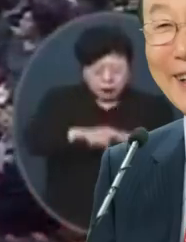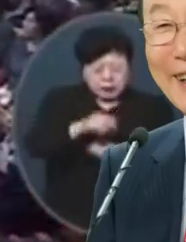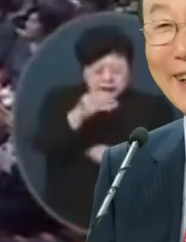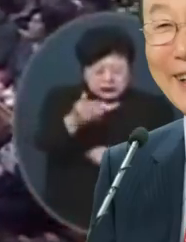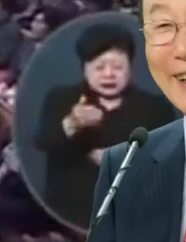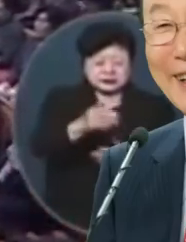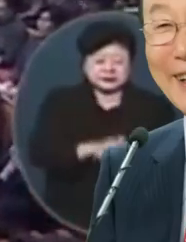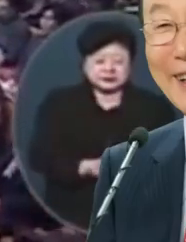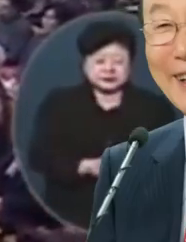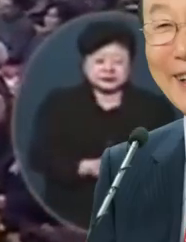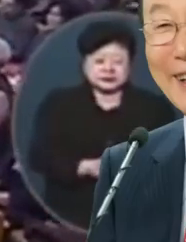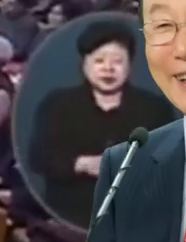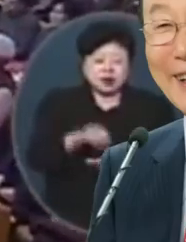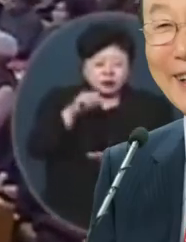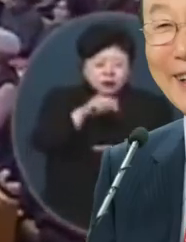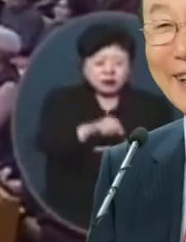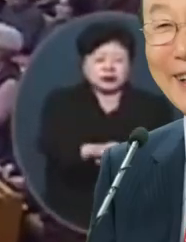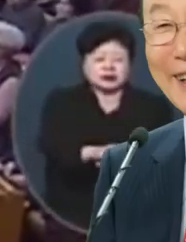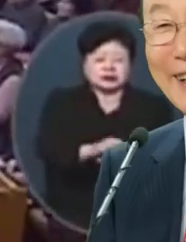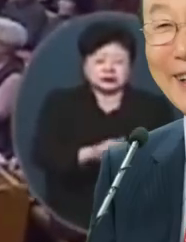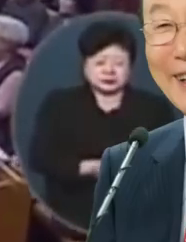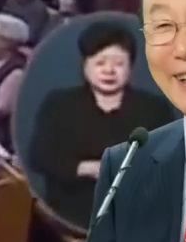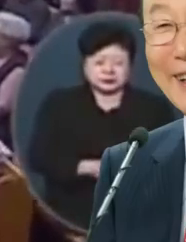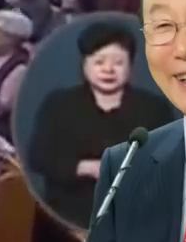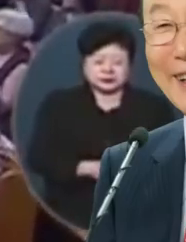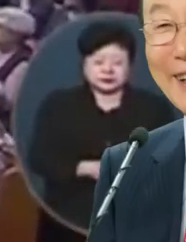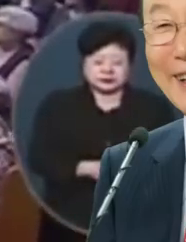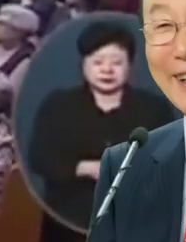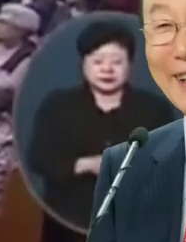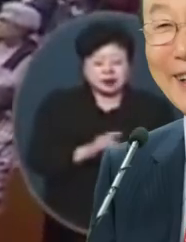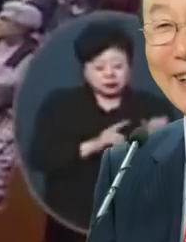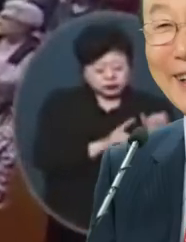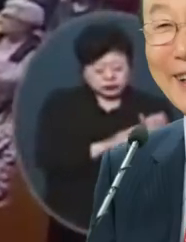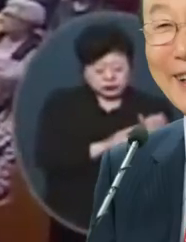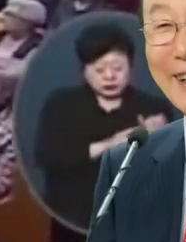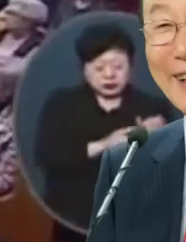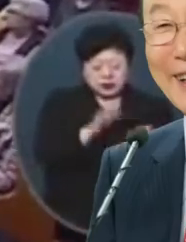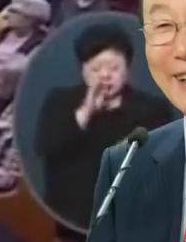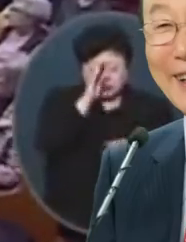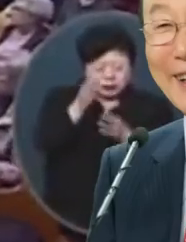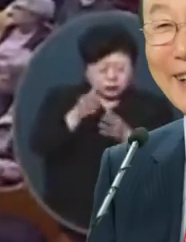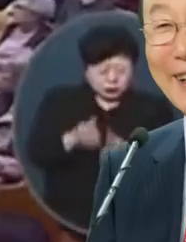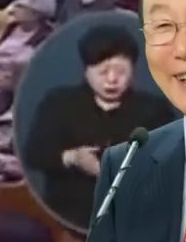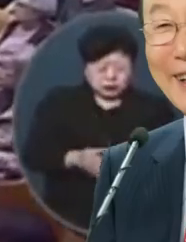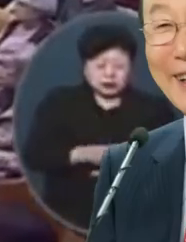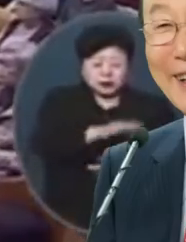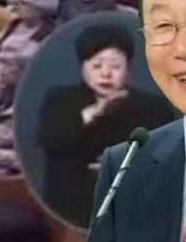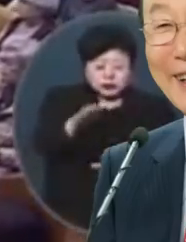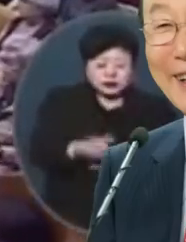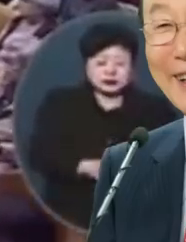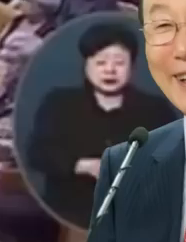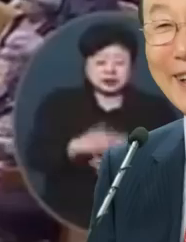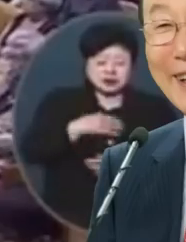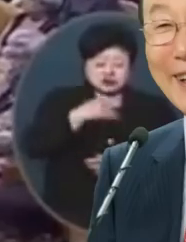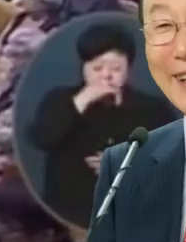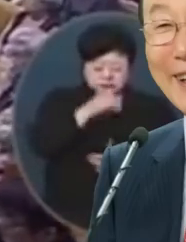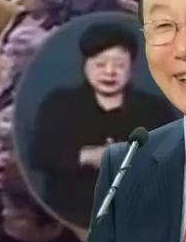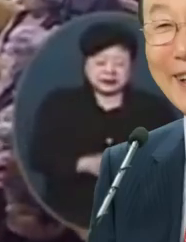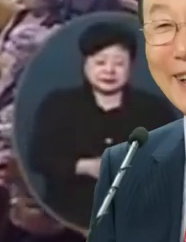멸망시키는 공격을 밝히 이 부인의 병을 통해서 우리는 알 수